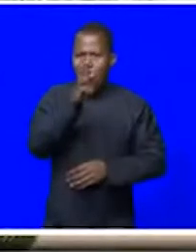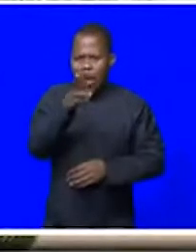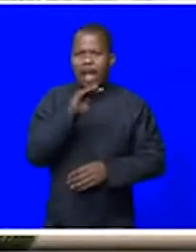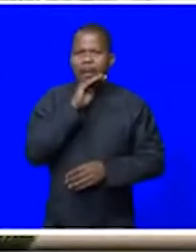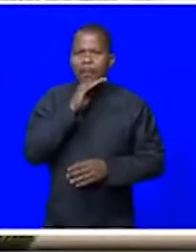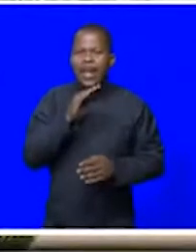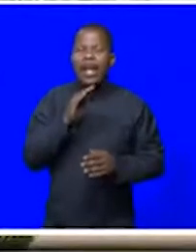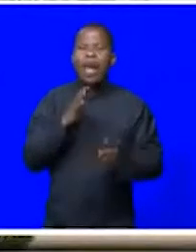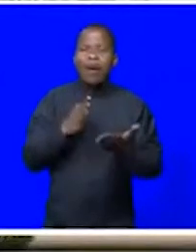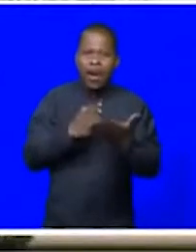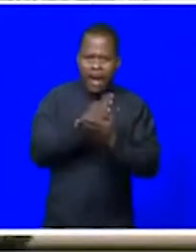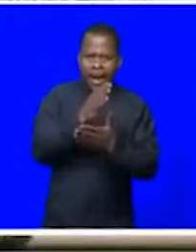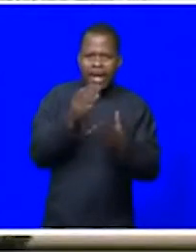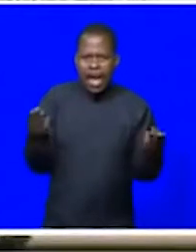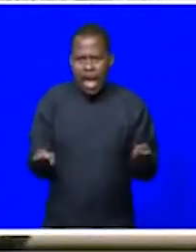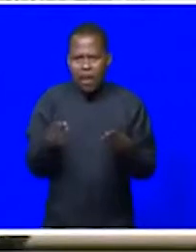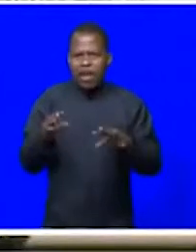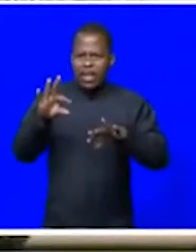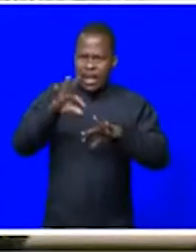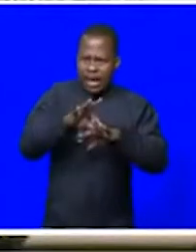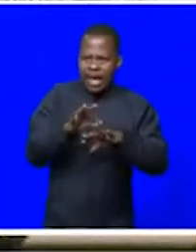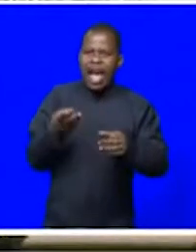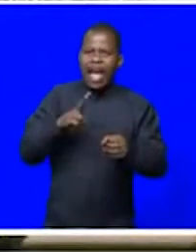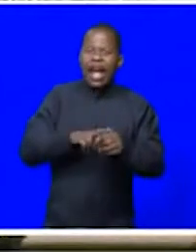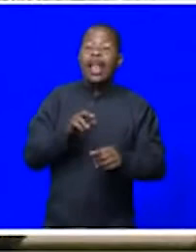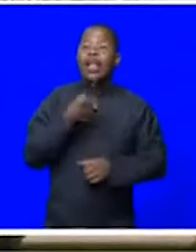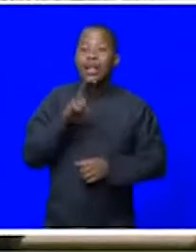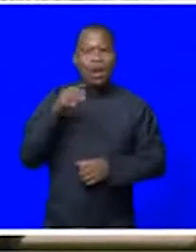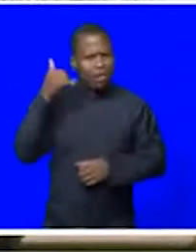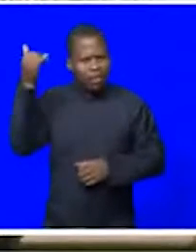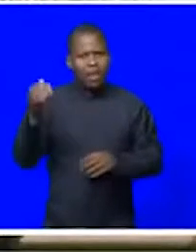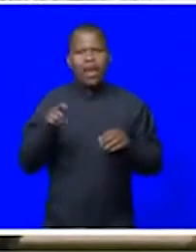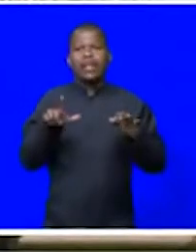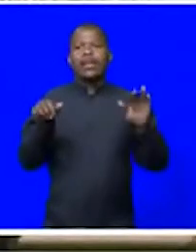alabathethene. Nalapho ke sive singathinzana naLinda Dlamini ku